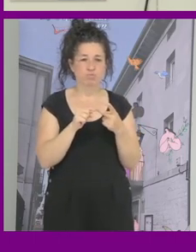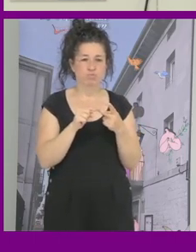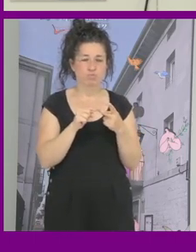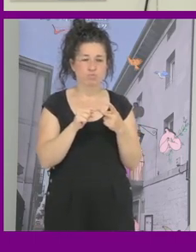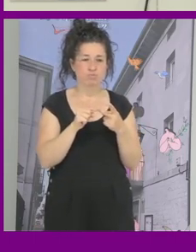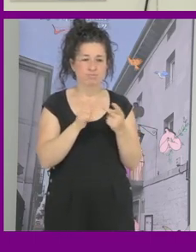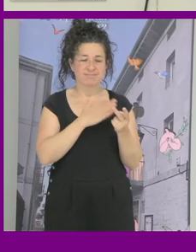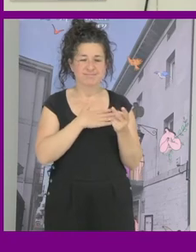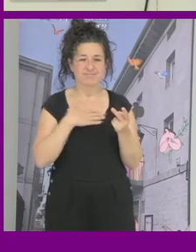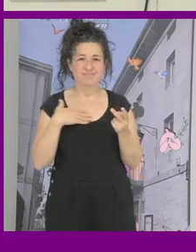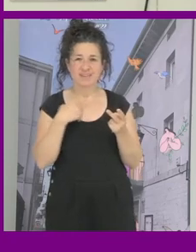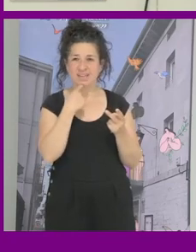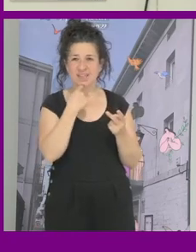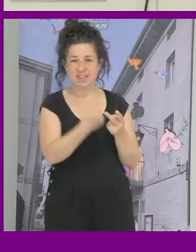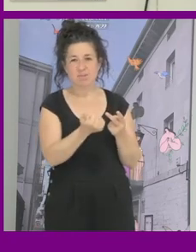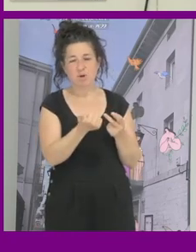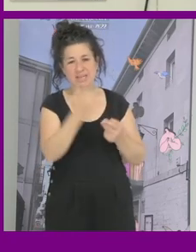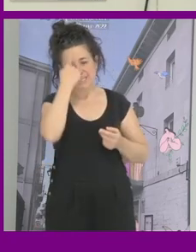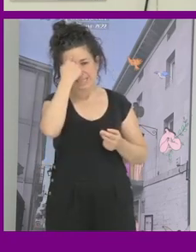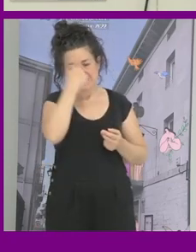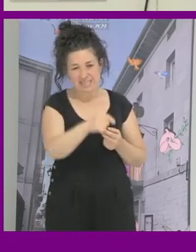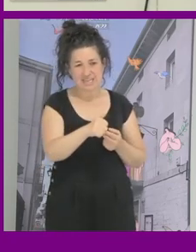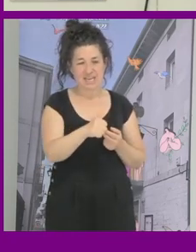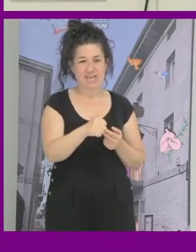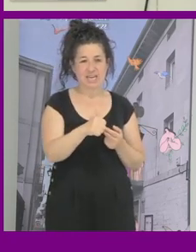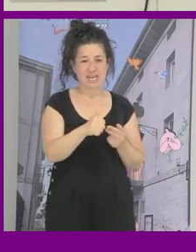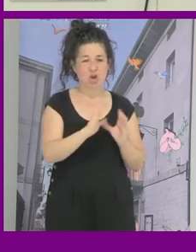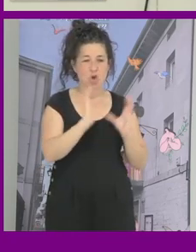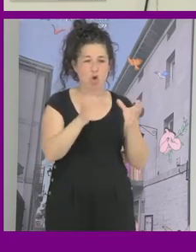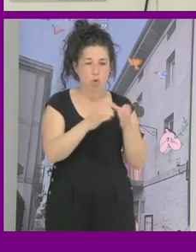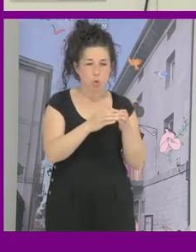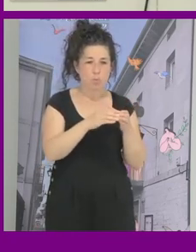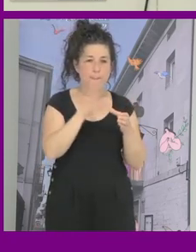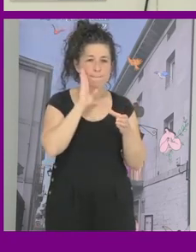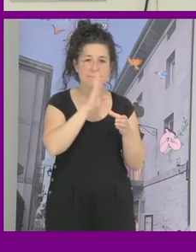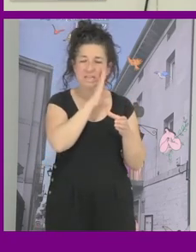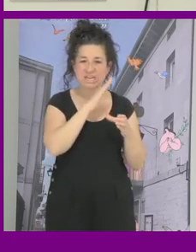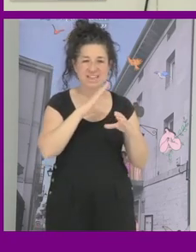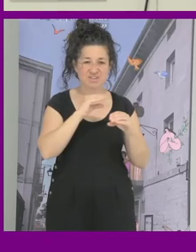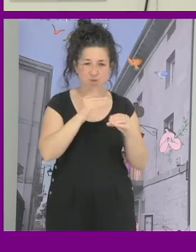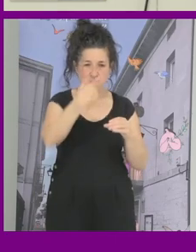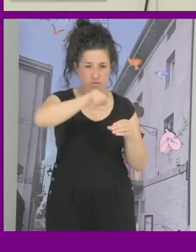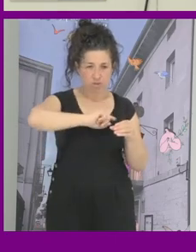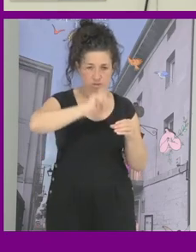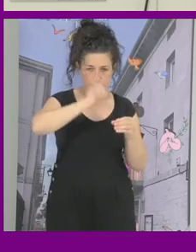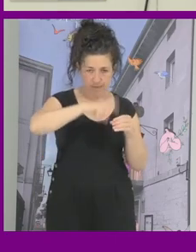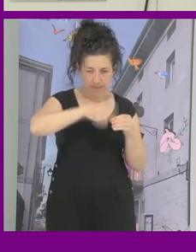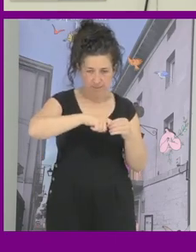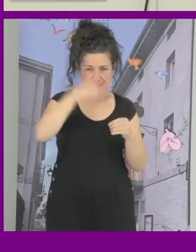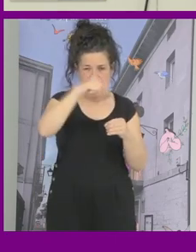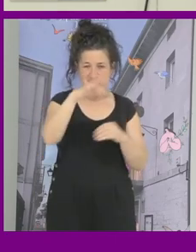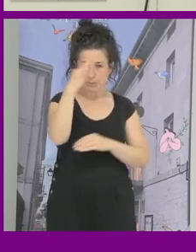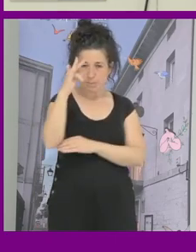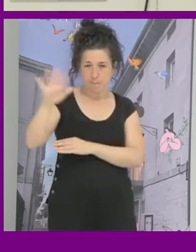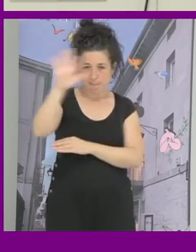Nahi nizun, badakite maternidades boio taldean zaudetela, pizkat Bizkaia inguruan edo